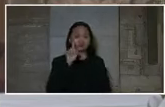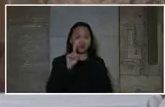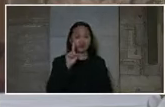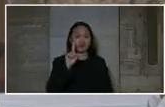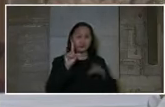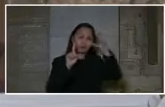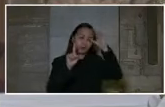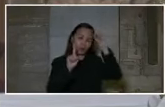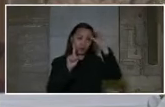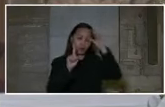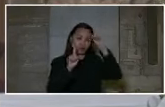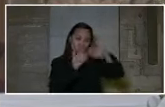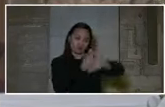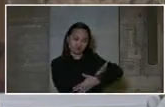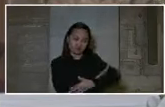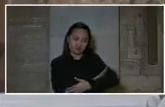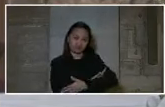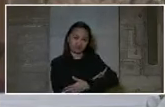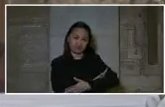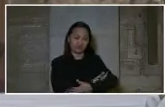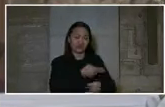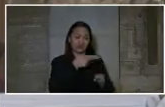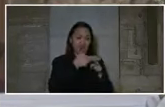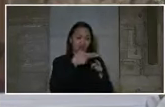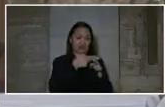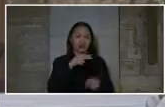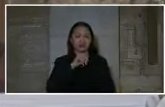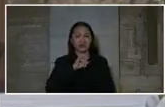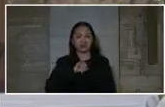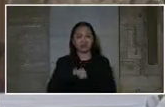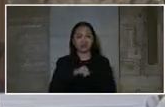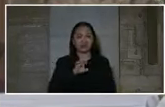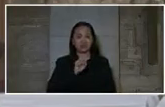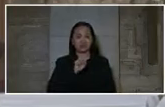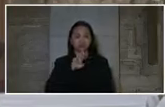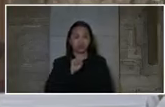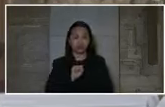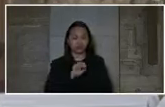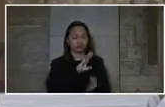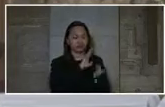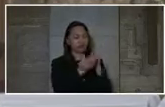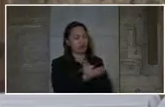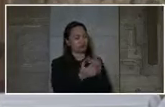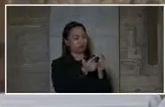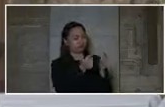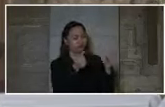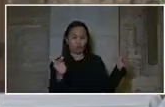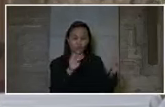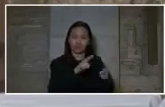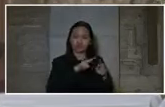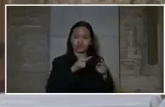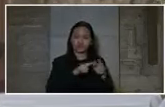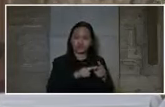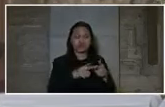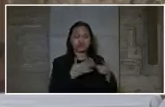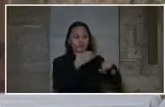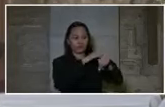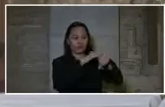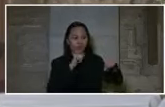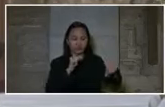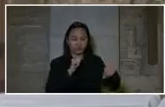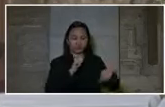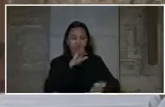lalaki at siya'y tatawagin mong Jesus. Magiging dakila siya at tatawaging anak